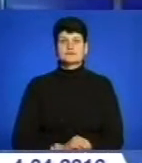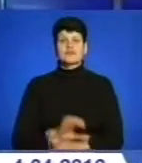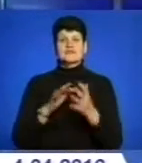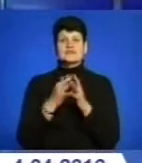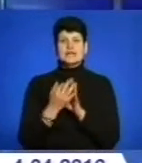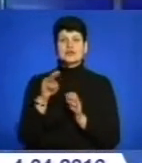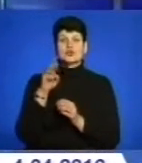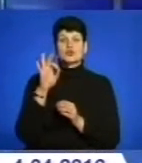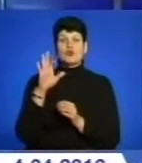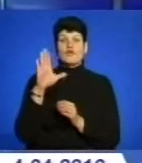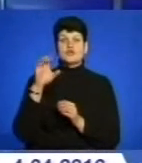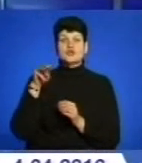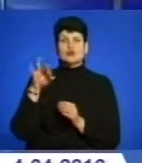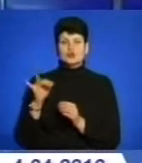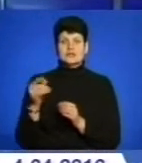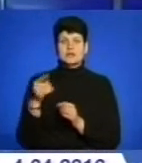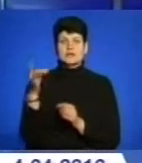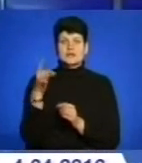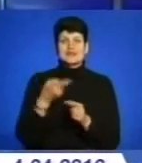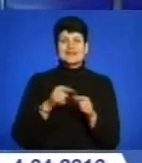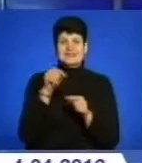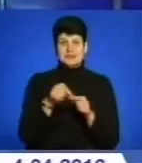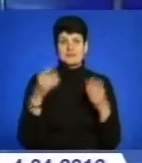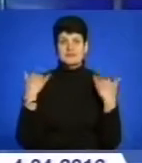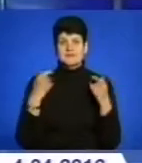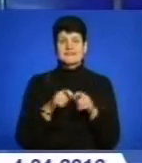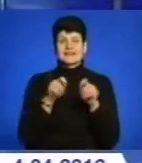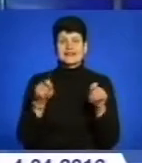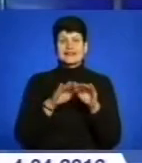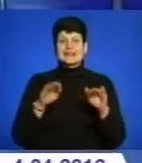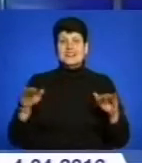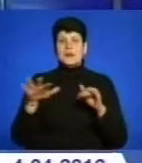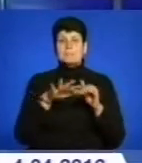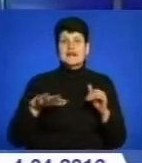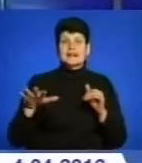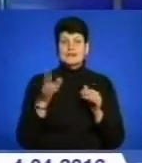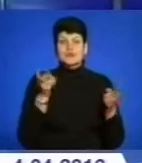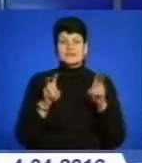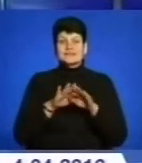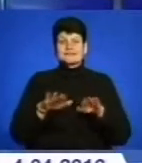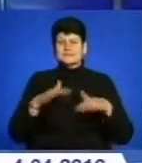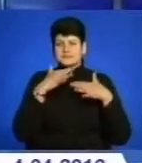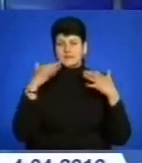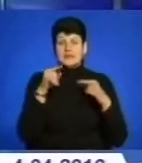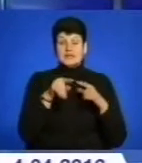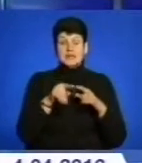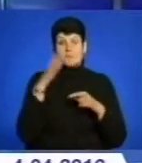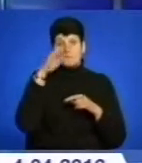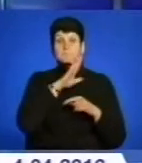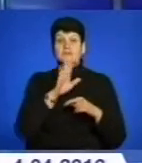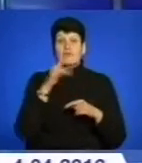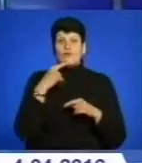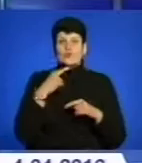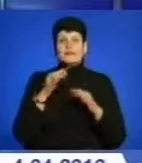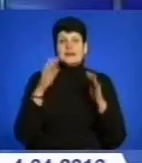У селі Товстолук Тернопільського району цими вихідними відкрили дитячий майданчик. На свято охоче зійшлися діти. Їх батьки кажуть, тепер у селі